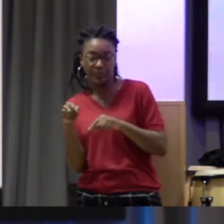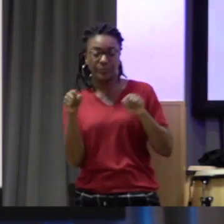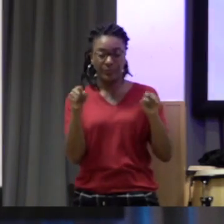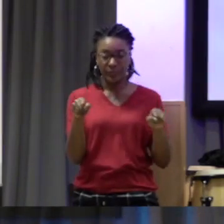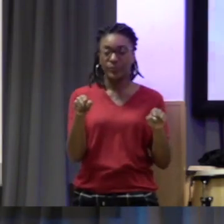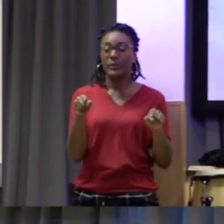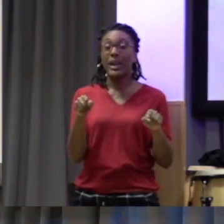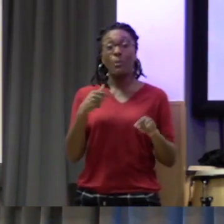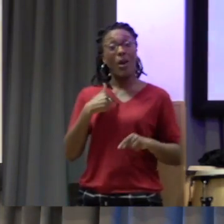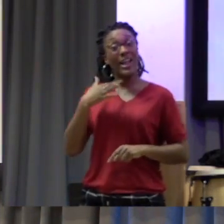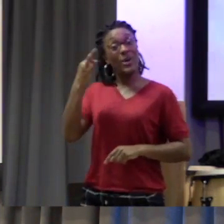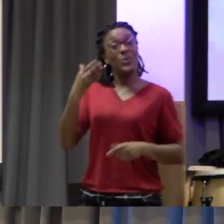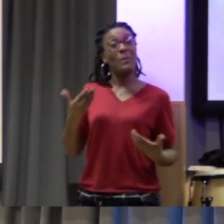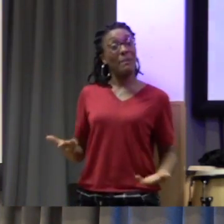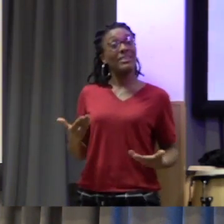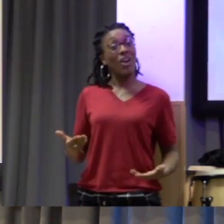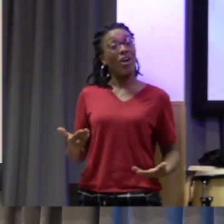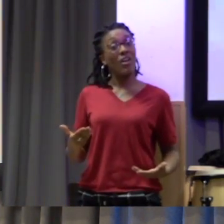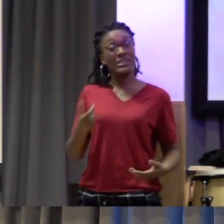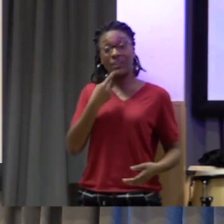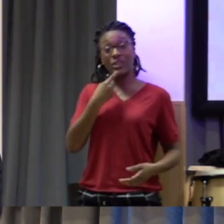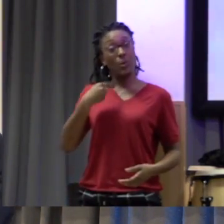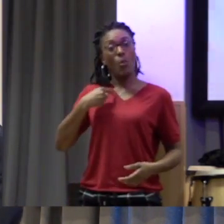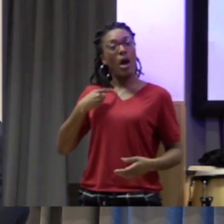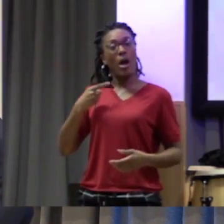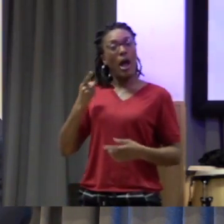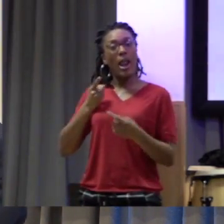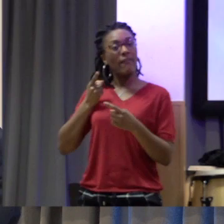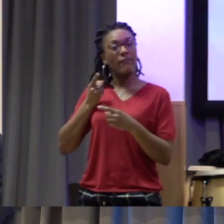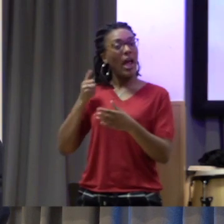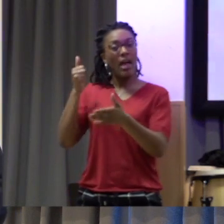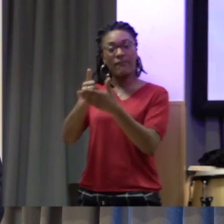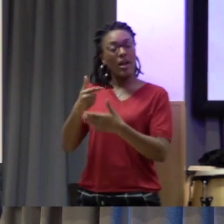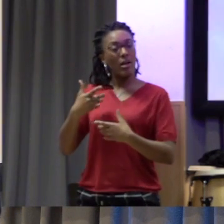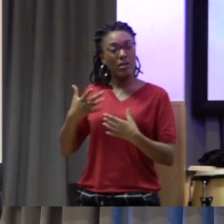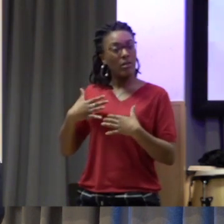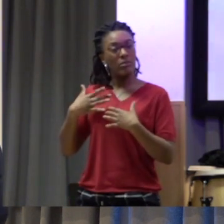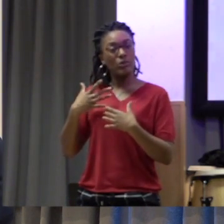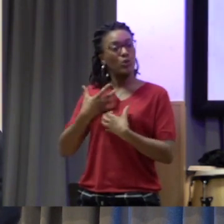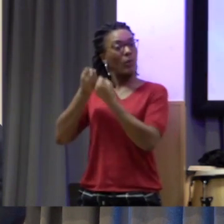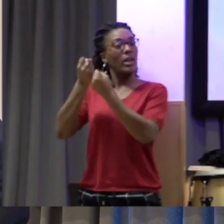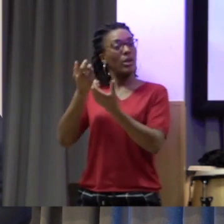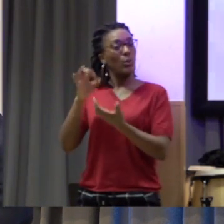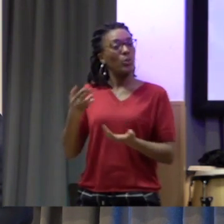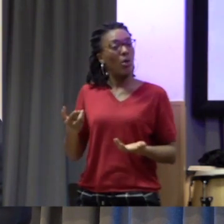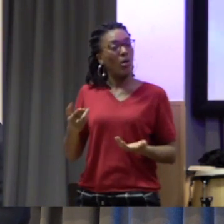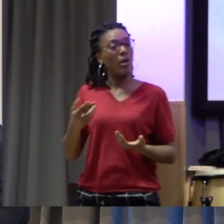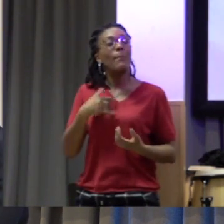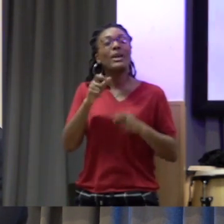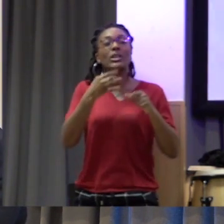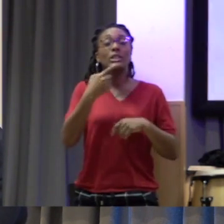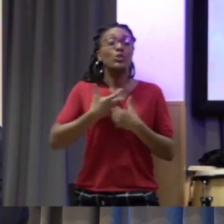maintenant ne veut pas dire être élu à la fin. Parce qu'il y en a d'autres qui disent le salut est pour une bonne fois pour